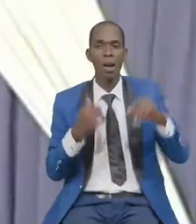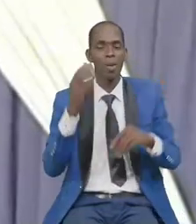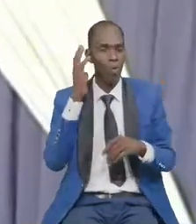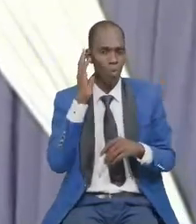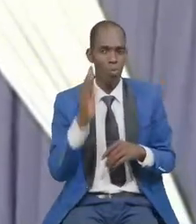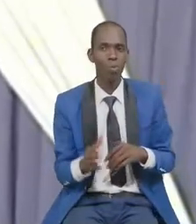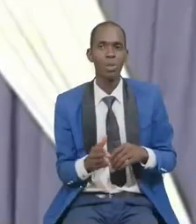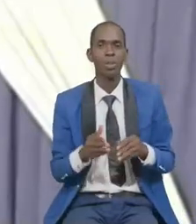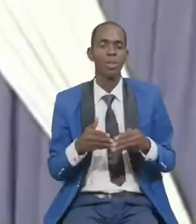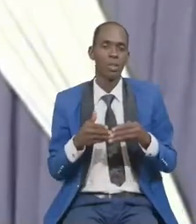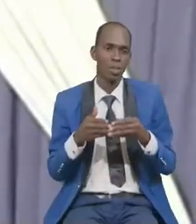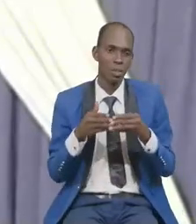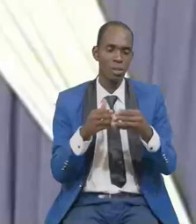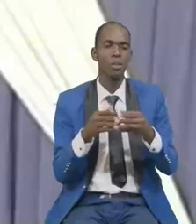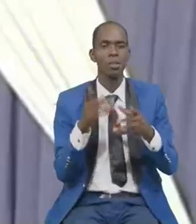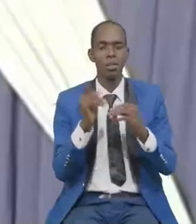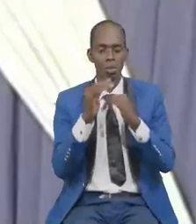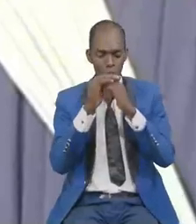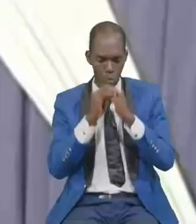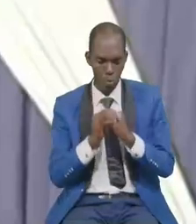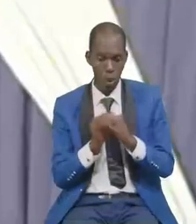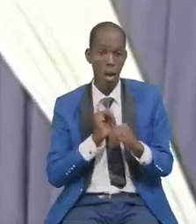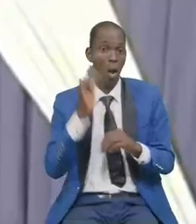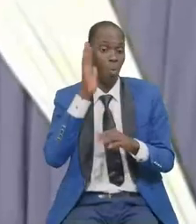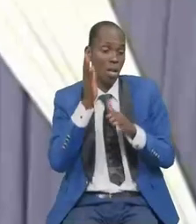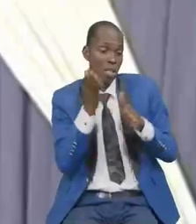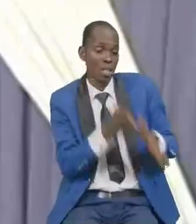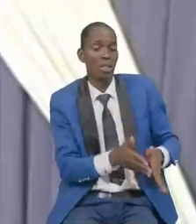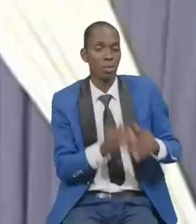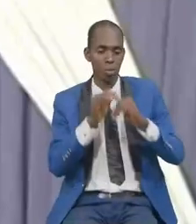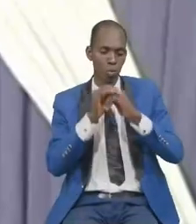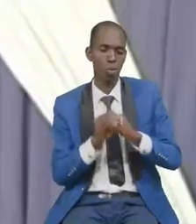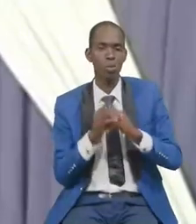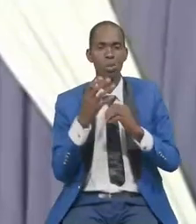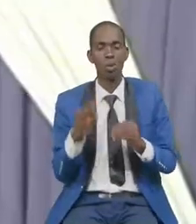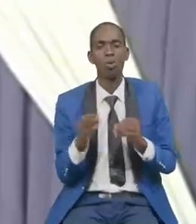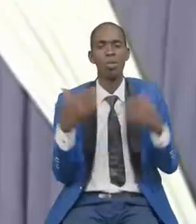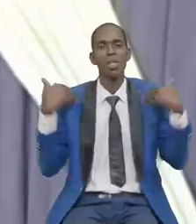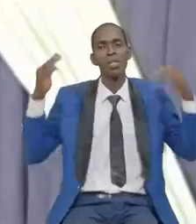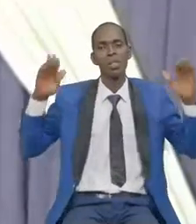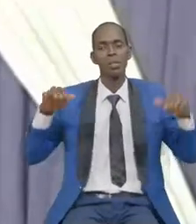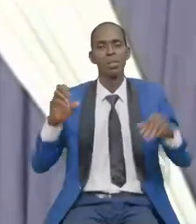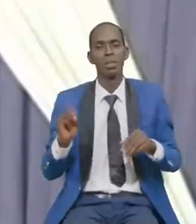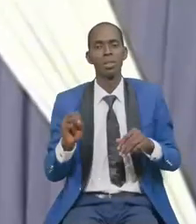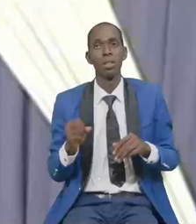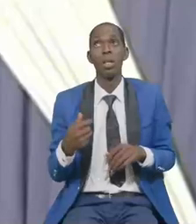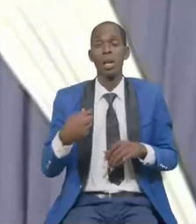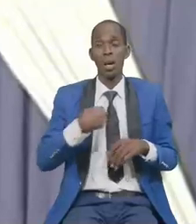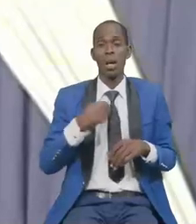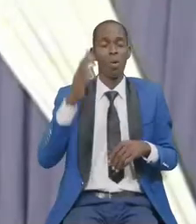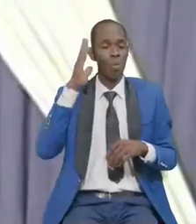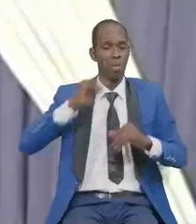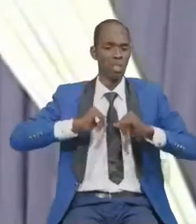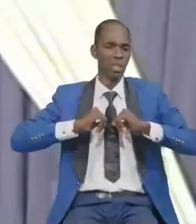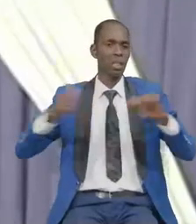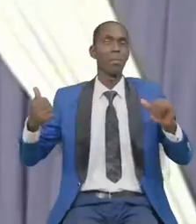Je quitterai l'adoration des anges. Je vais renoncer à moi-même, de la gloire de l'éternité. Je